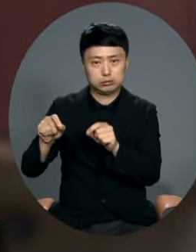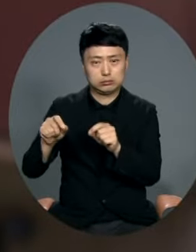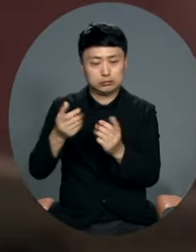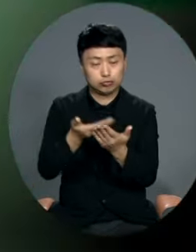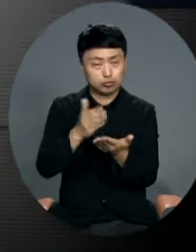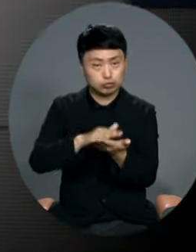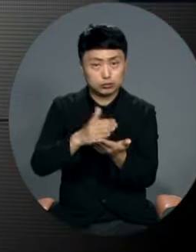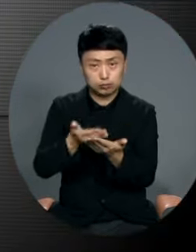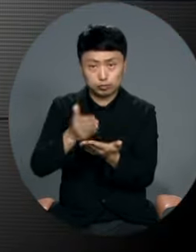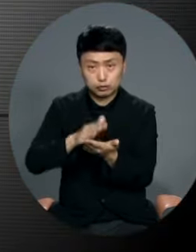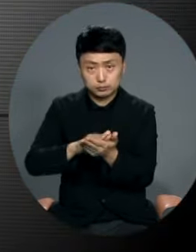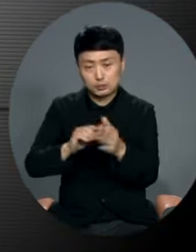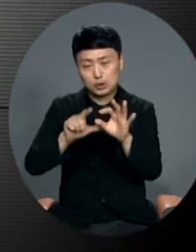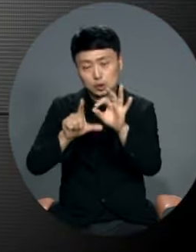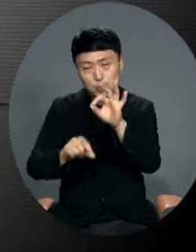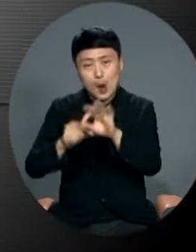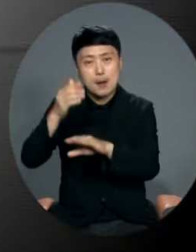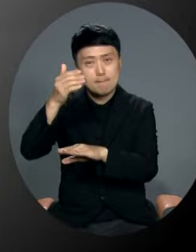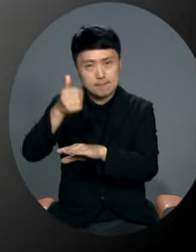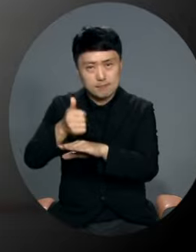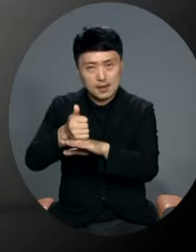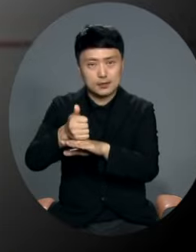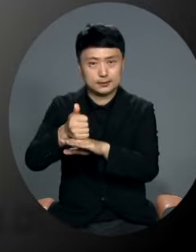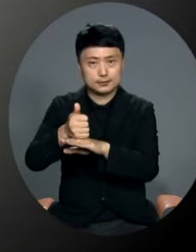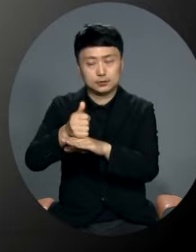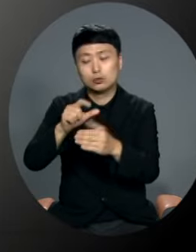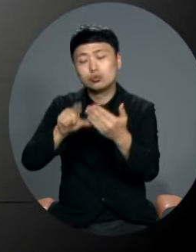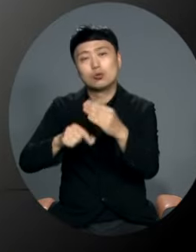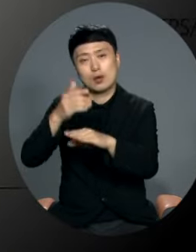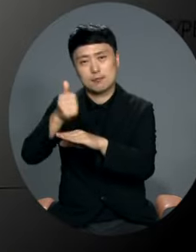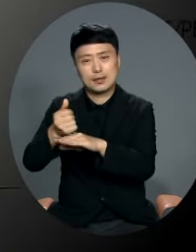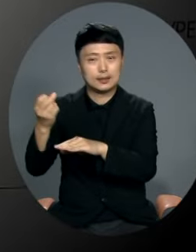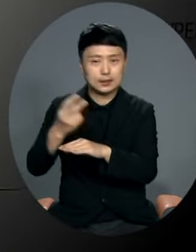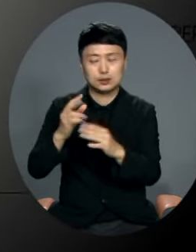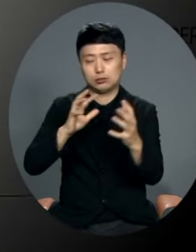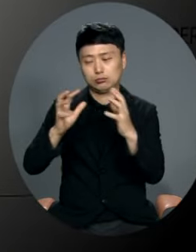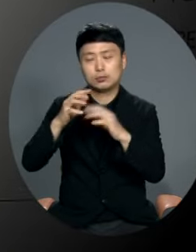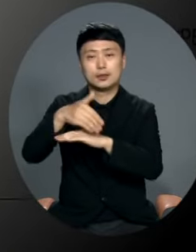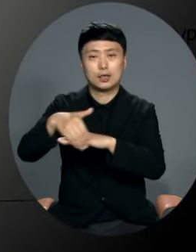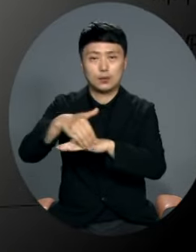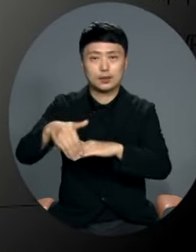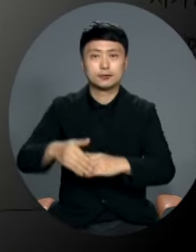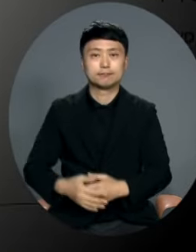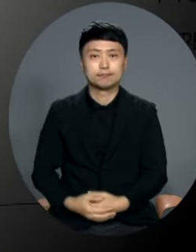이달 말 회의를 속개할 예정입니다. MBC 뉴스 도건협입니다.